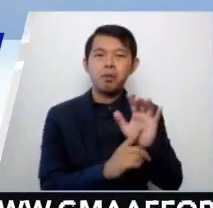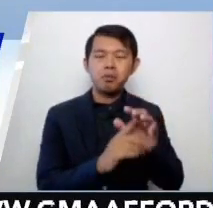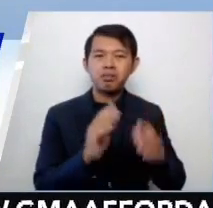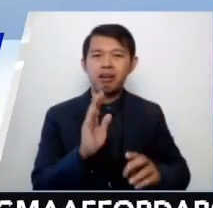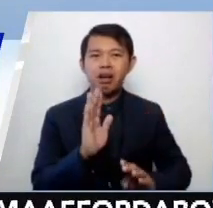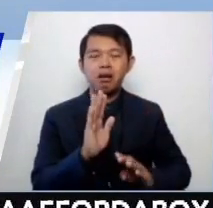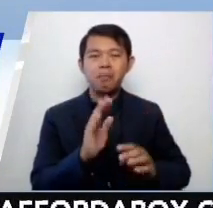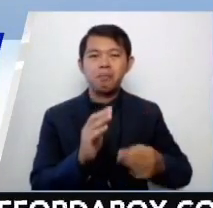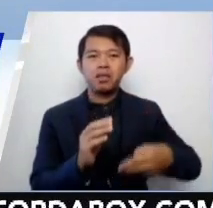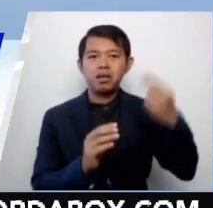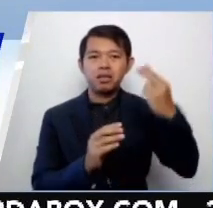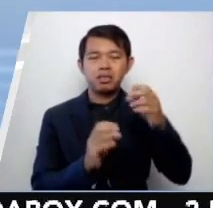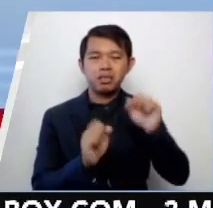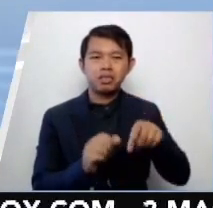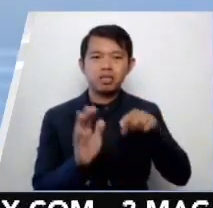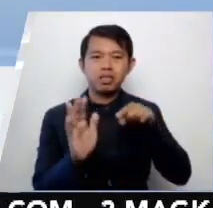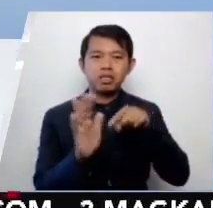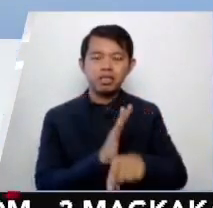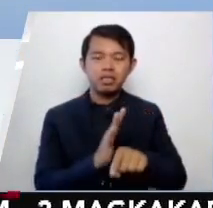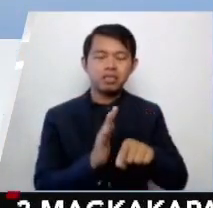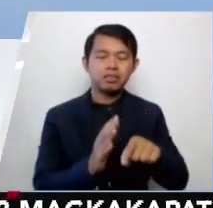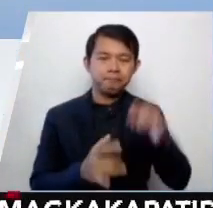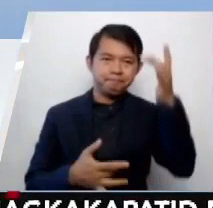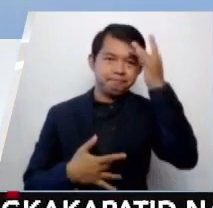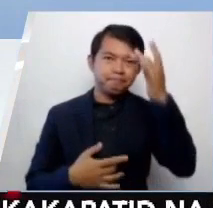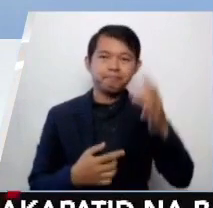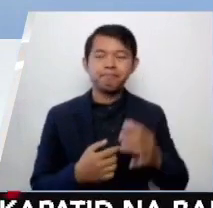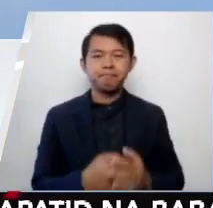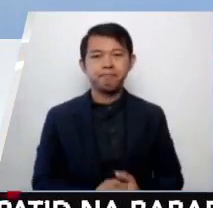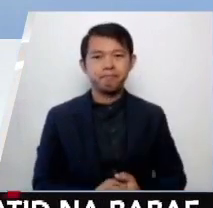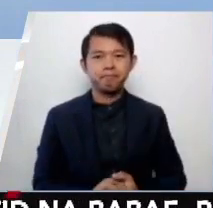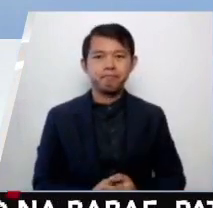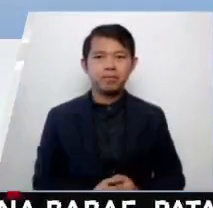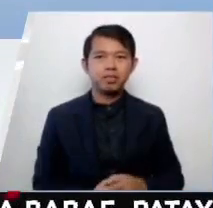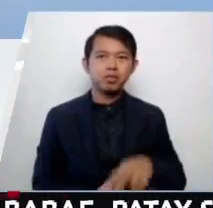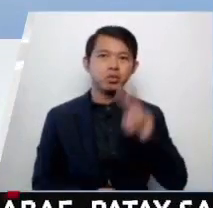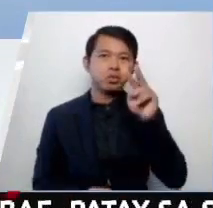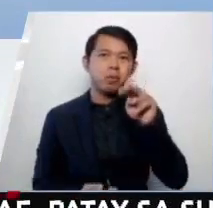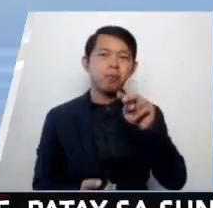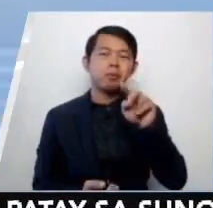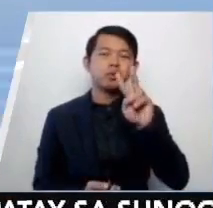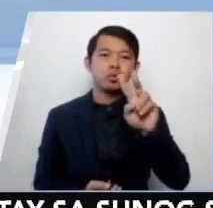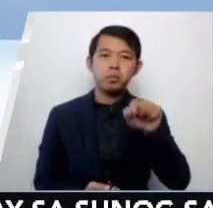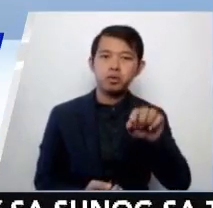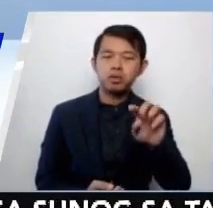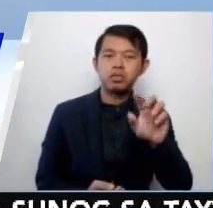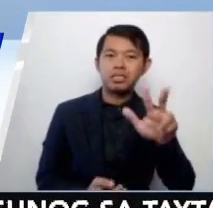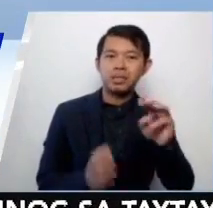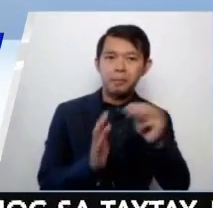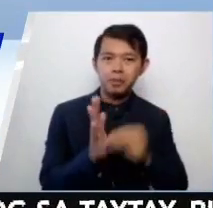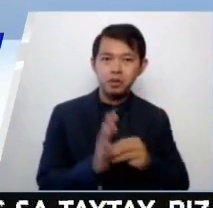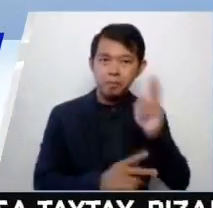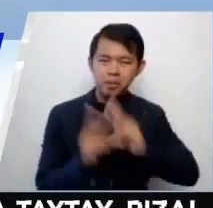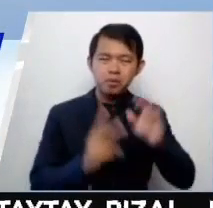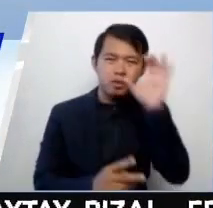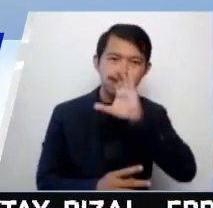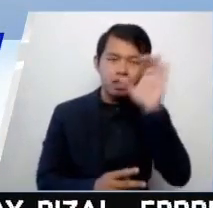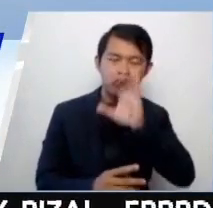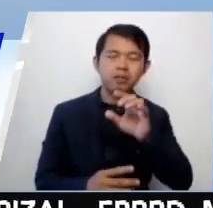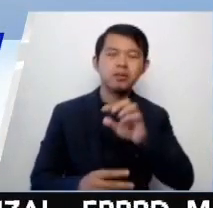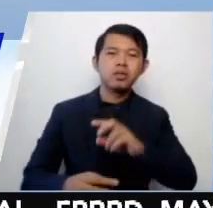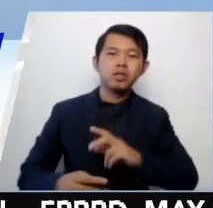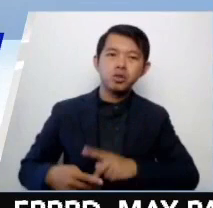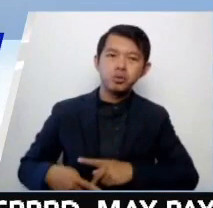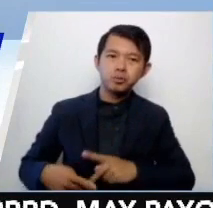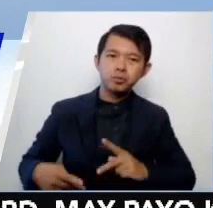bansa latest estimated shows that around 2.3 million Filipinos have si Michael edad 3